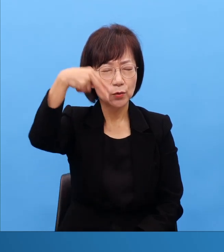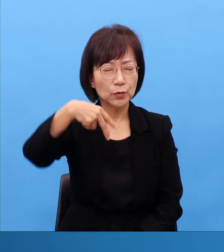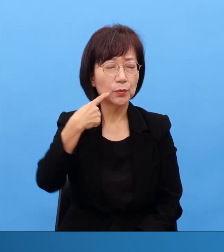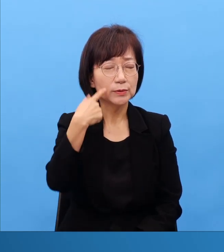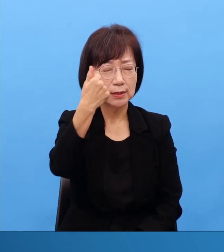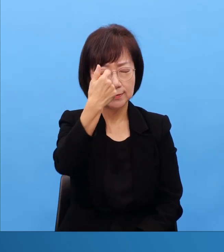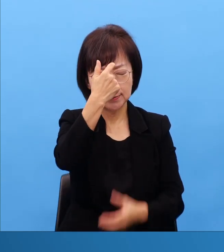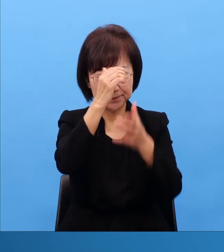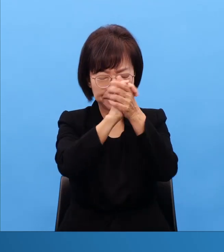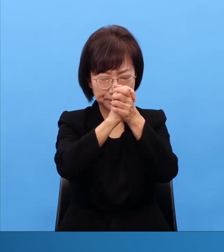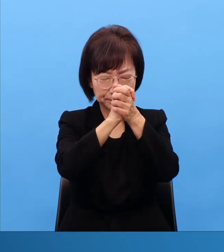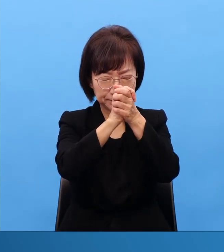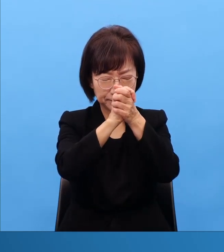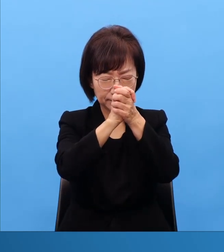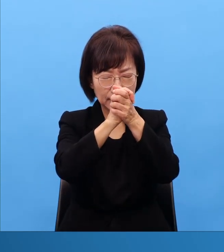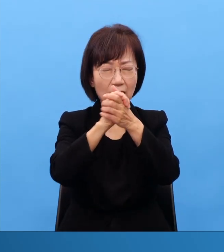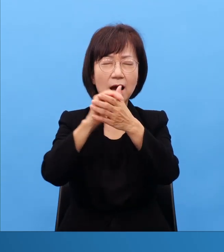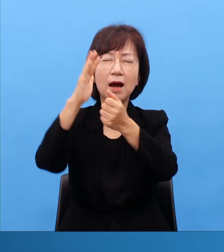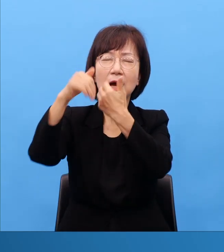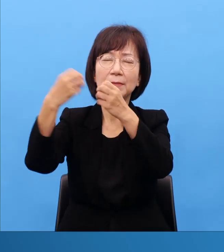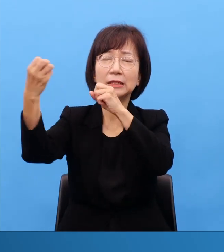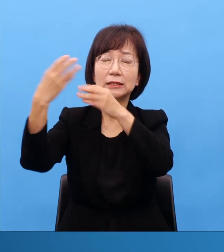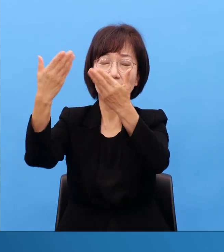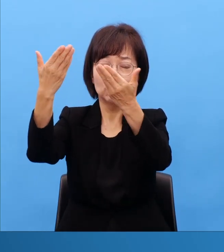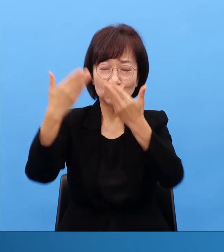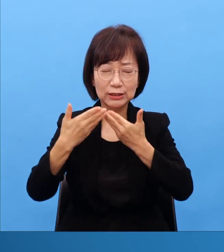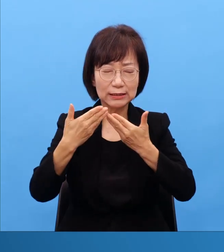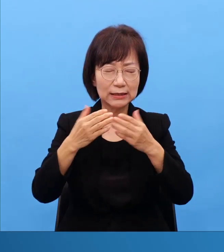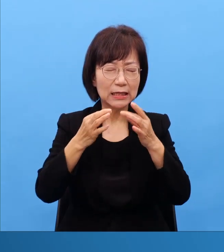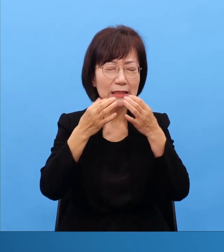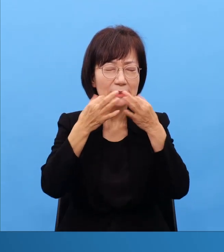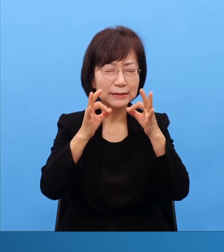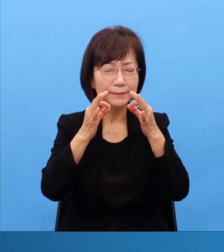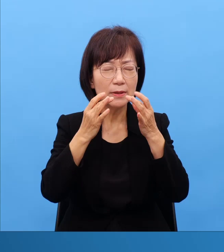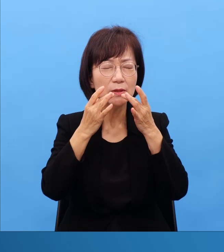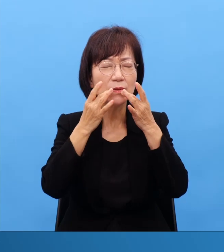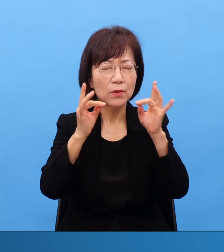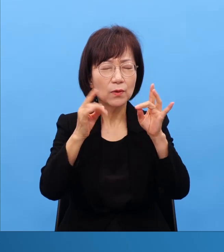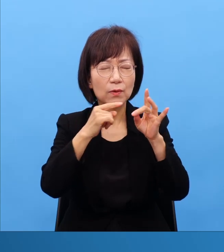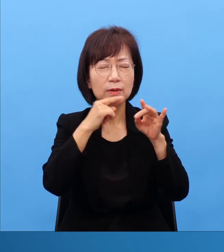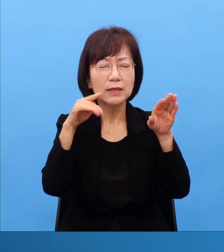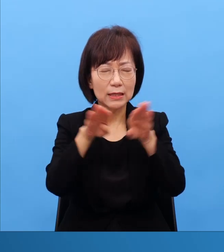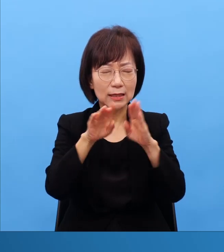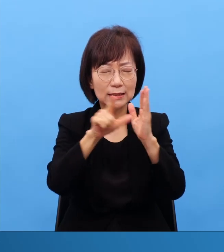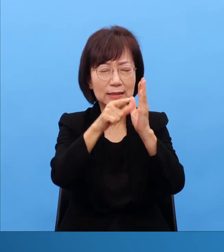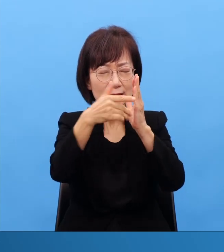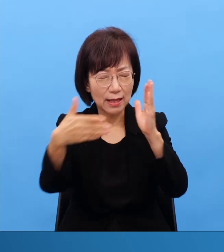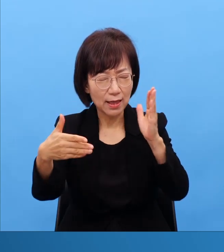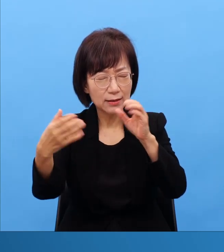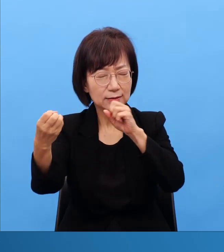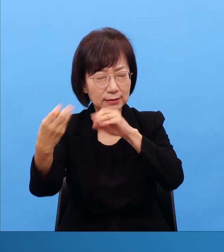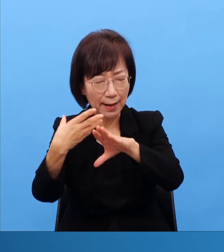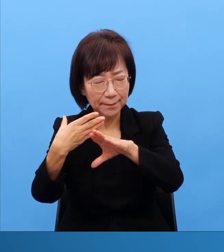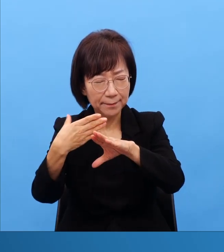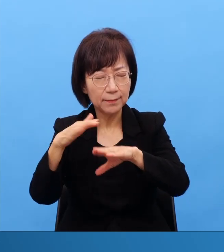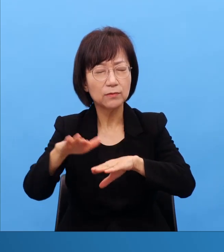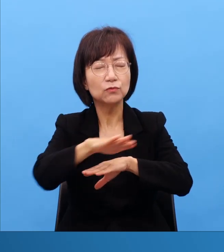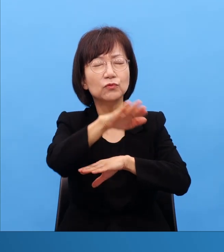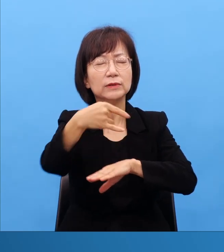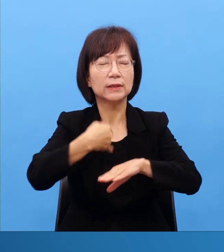나가시는 금토일 시대에 대한 그림도 뭐 저희 성도들의 기도 속에 그대로